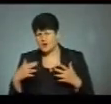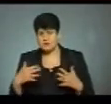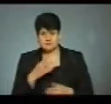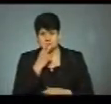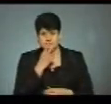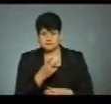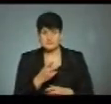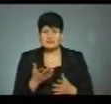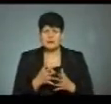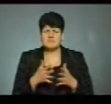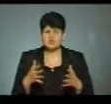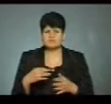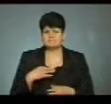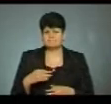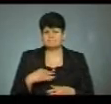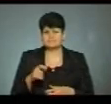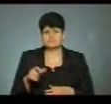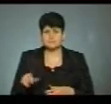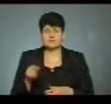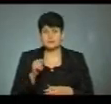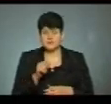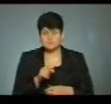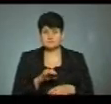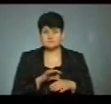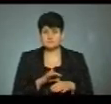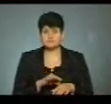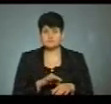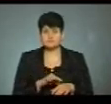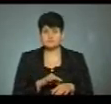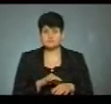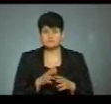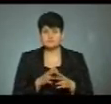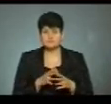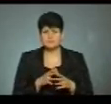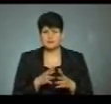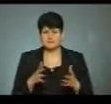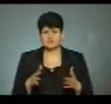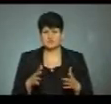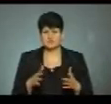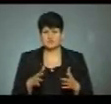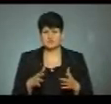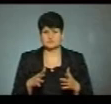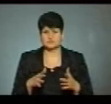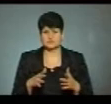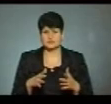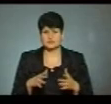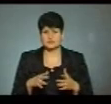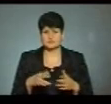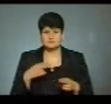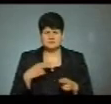помітив, де більше пасивних людей, там відбувається найбільші мерзості, там за людей вирішують, і вони,